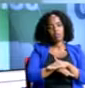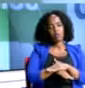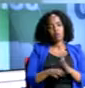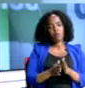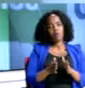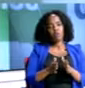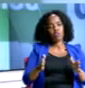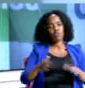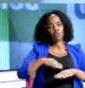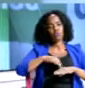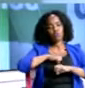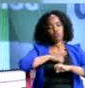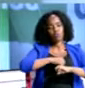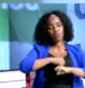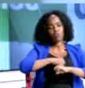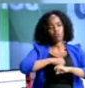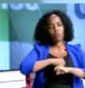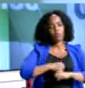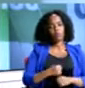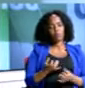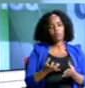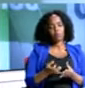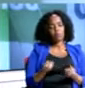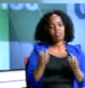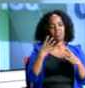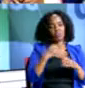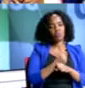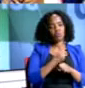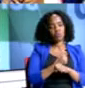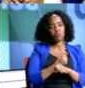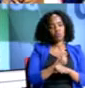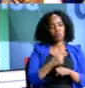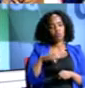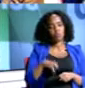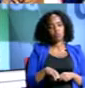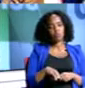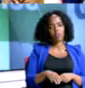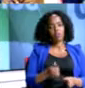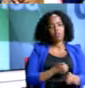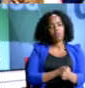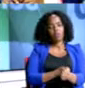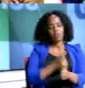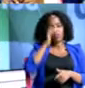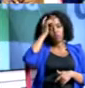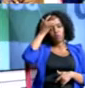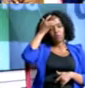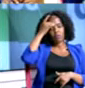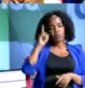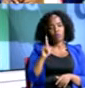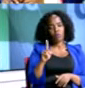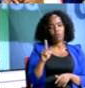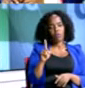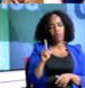Babal lecut lor kuda, menteri berbaca sahaja. Bayar ratu jatuh mudah dau kau. Fund awin sa lukuba lagi jenno, tokofa